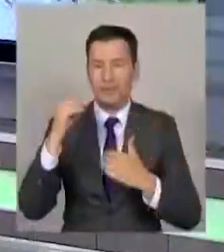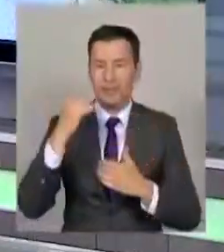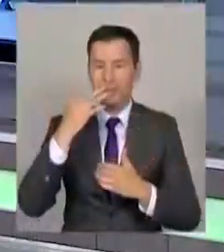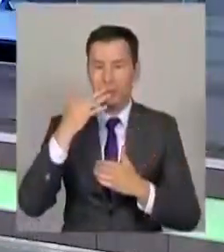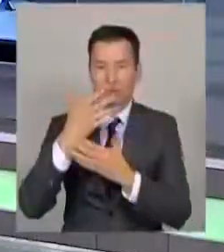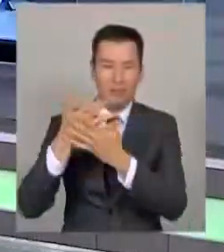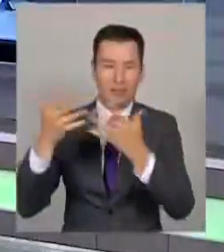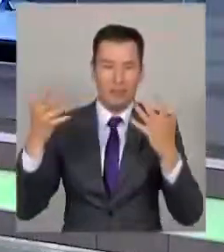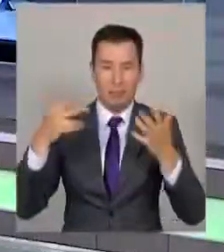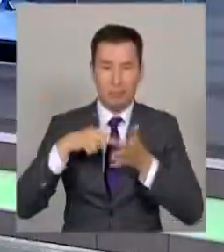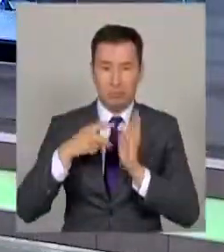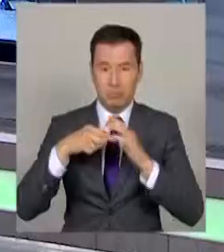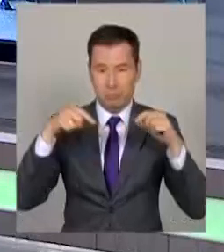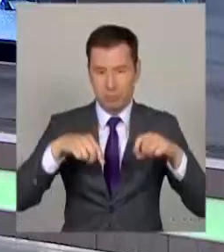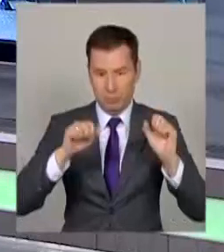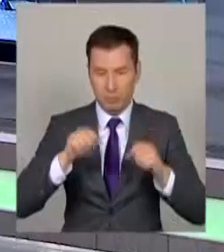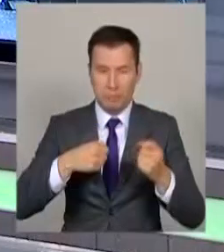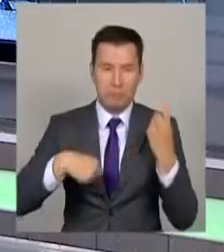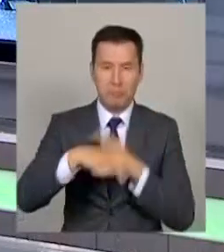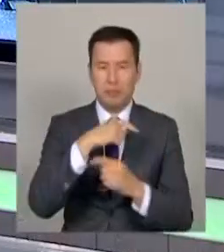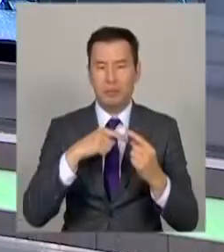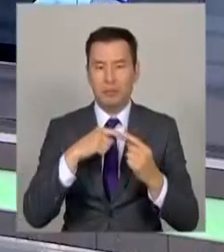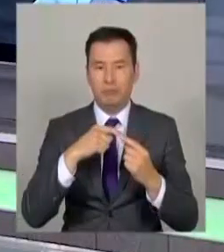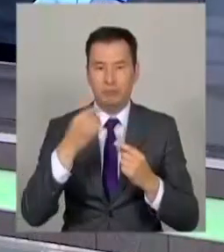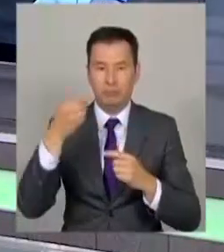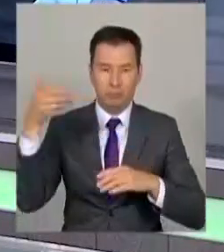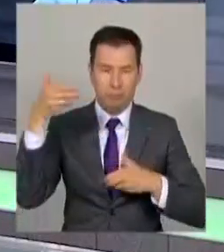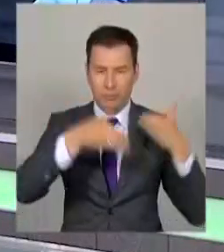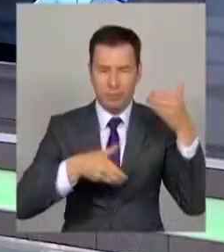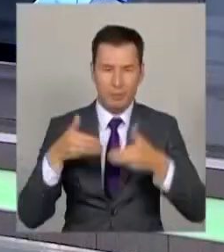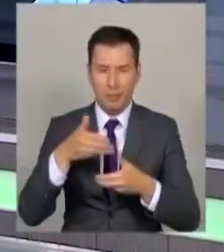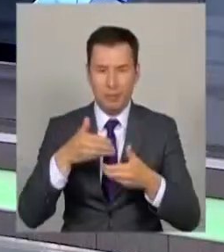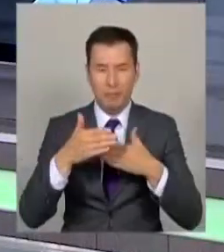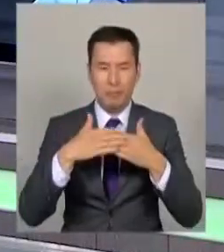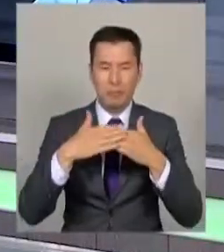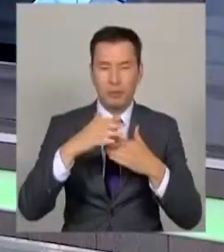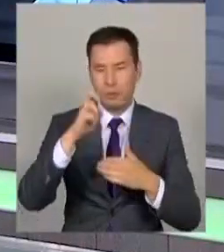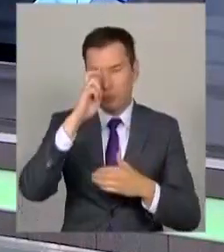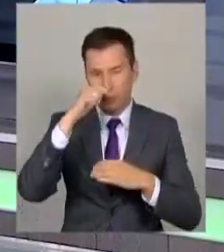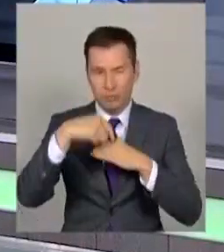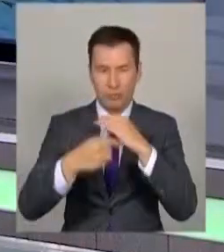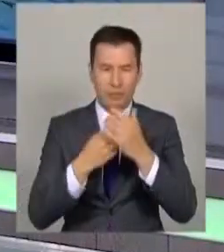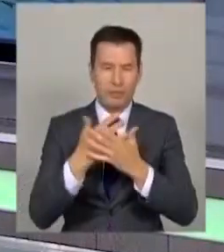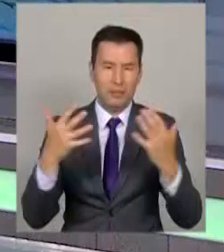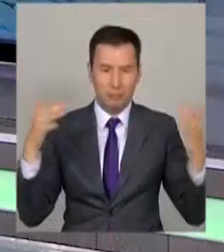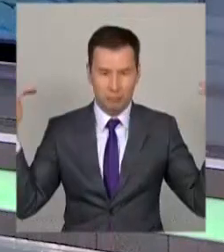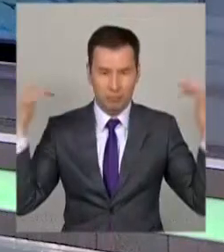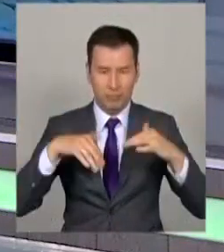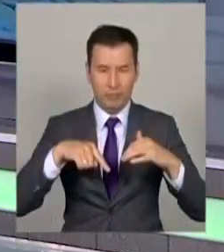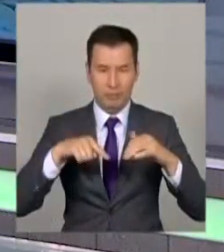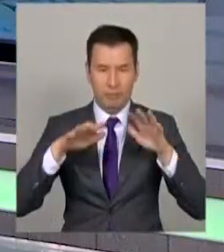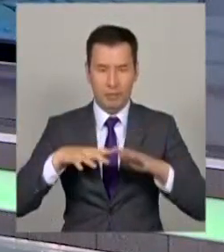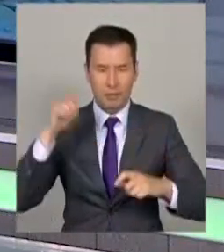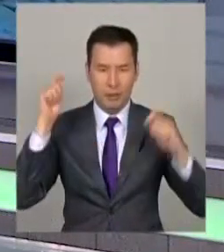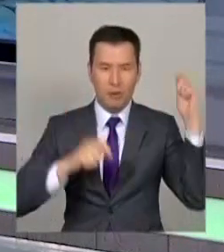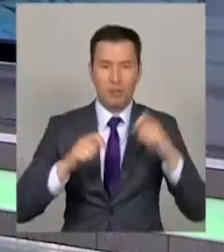бастамаларда жүзеге асыруды көздеп отыр. Ол үшін бүгін Алматыда әлемнің 40 елінің делегаты қатысқан ауқымды форум басталды. Алқалы жиында ең